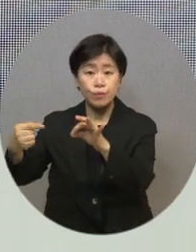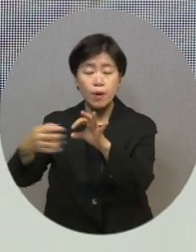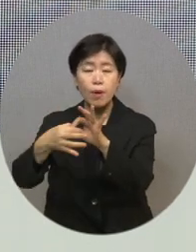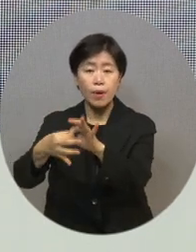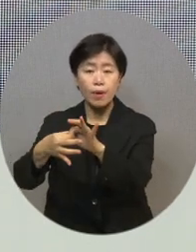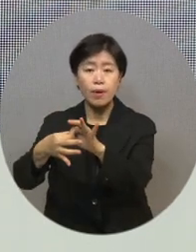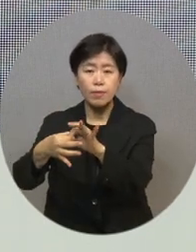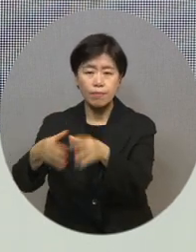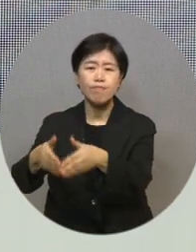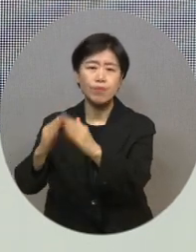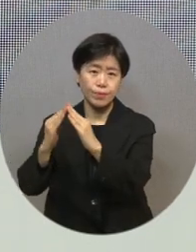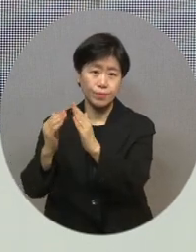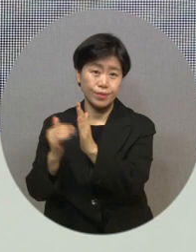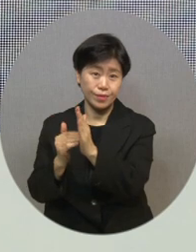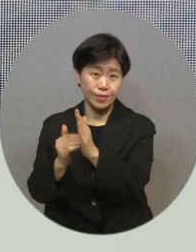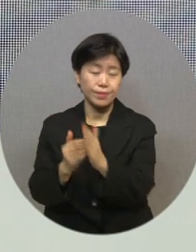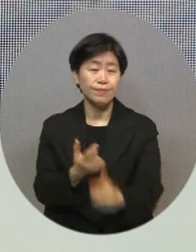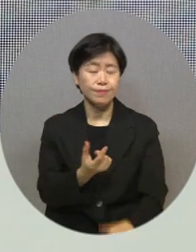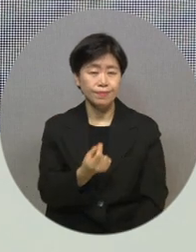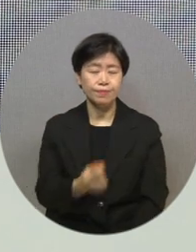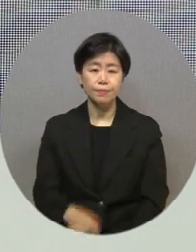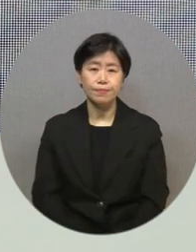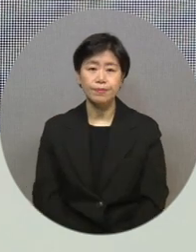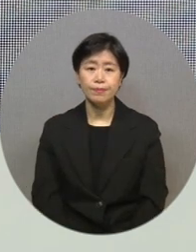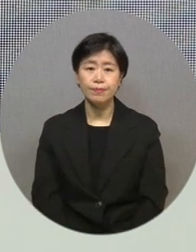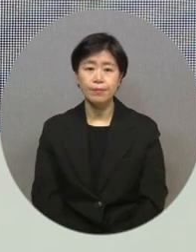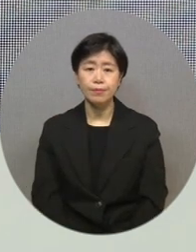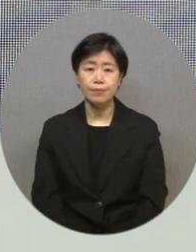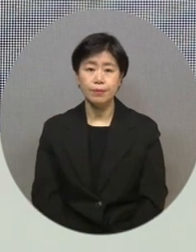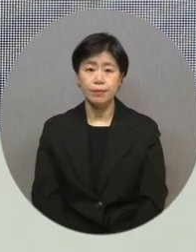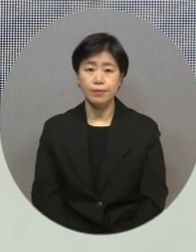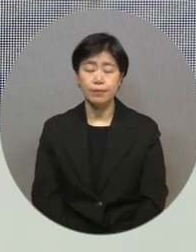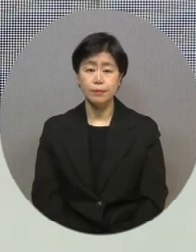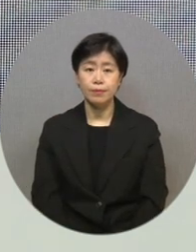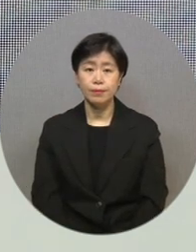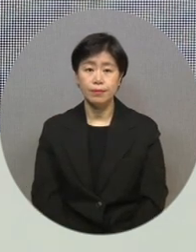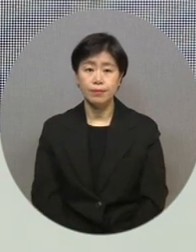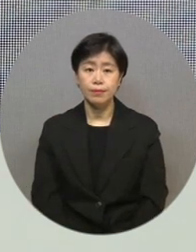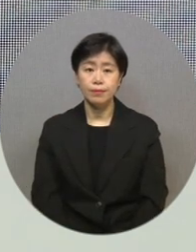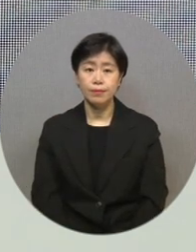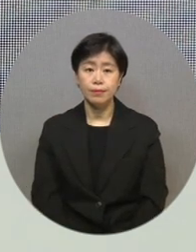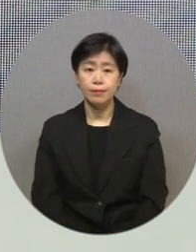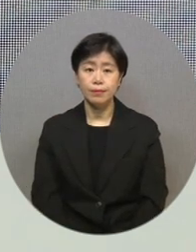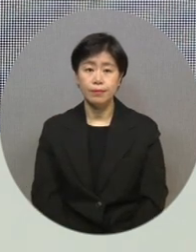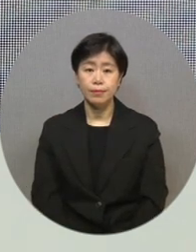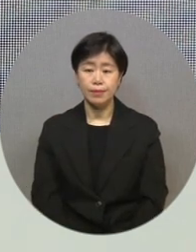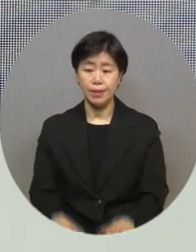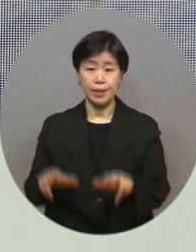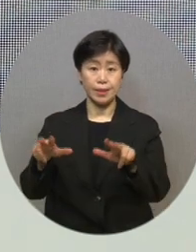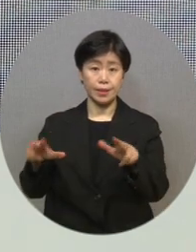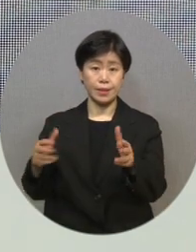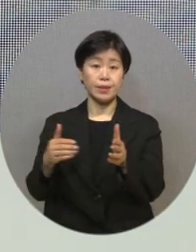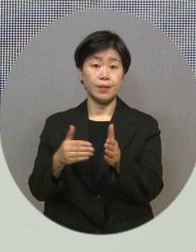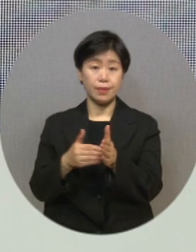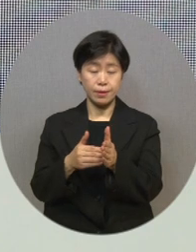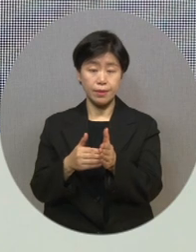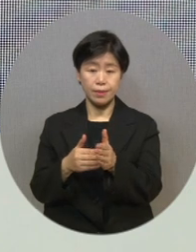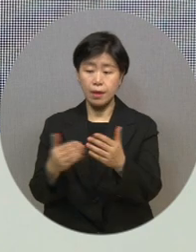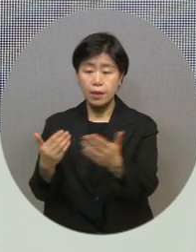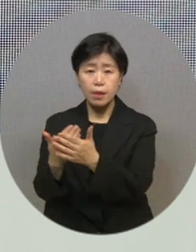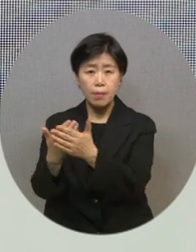했어요네 맞습니다 어 그런데 그 지금까지